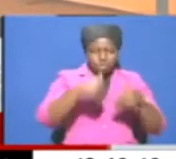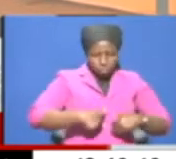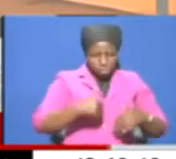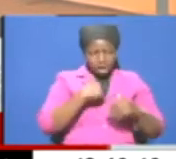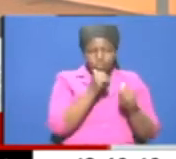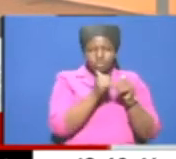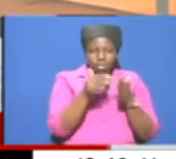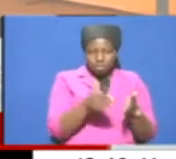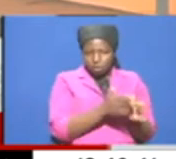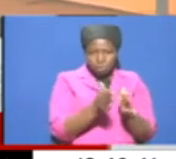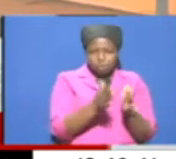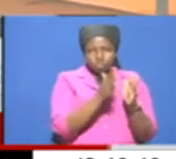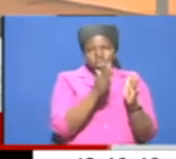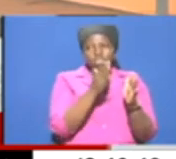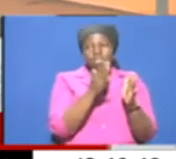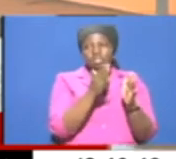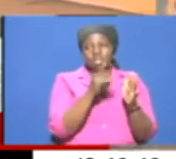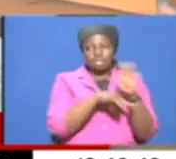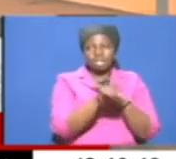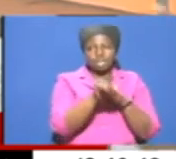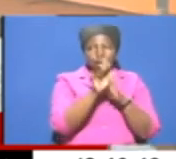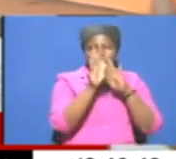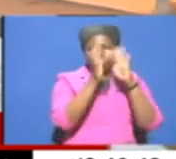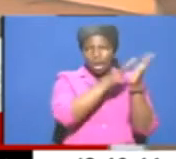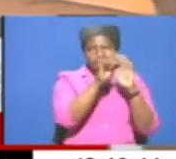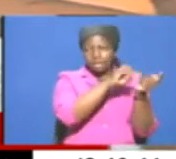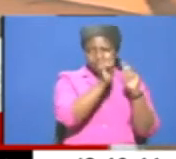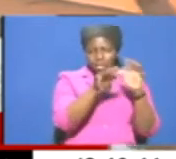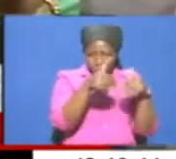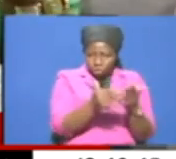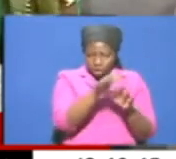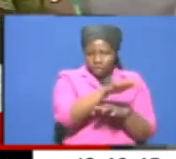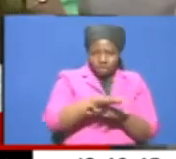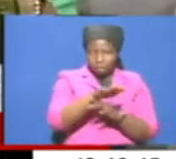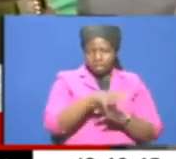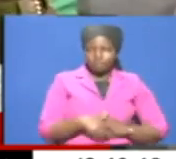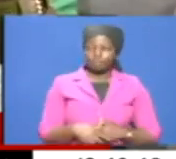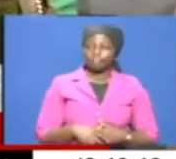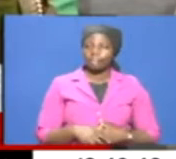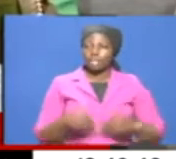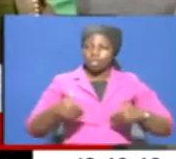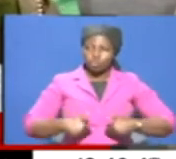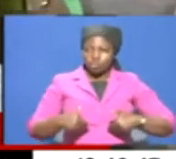masuala ya climate change ama mazingira kwa jumla? Vijana wako mstari ya mbele kwa vile wako na nguvu.